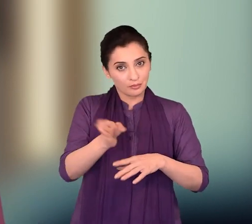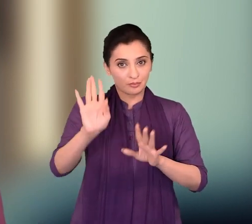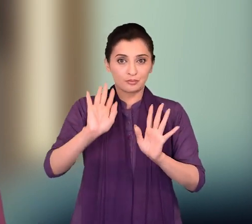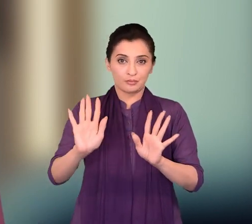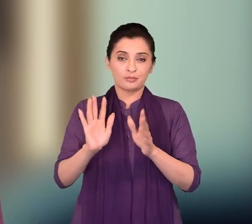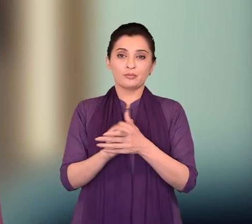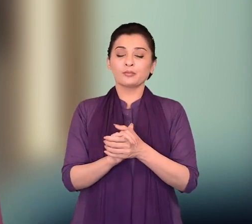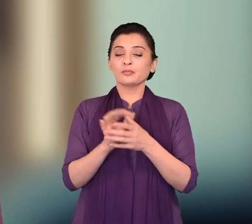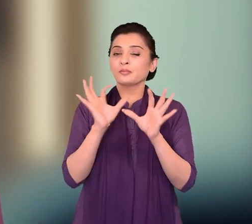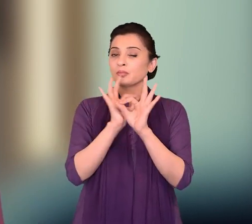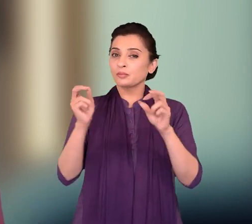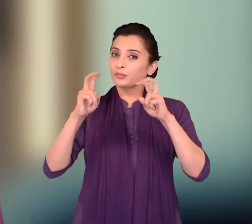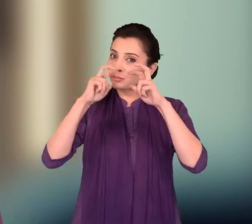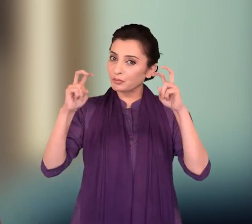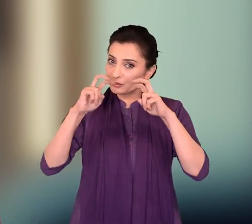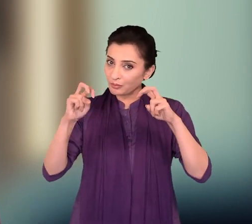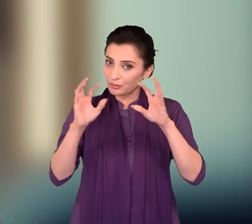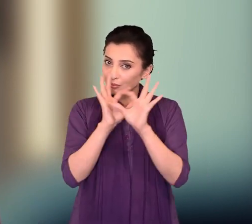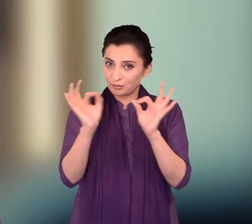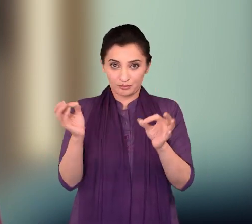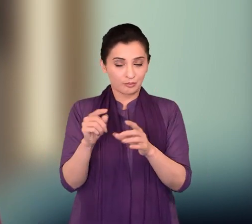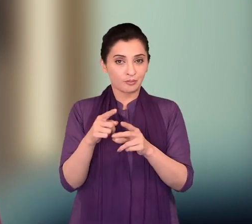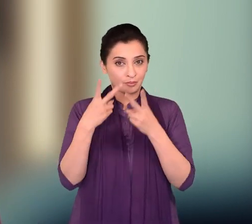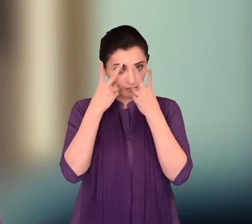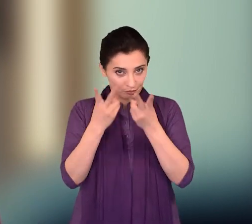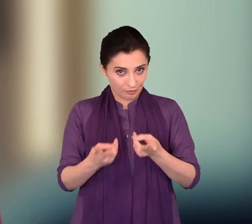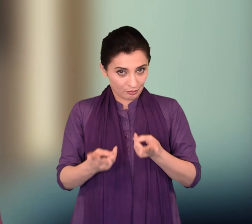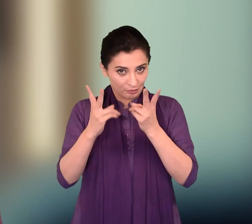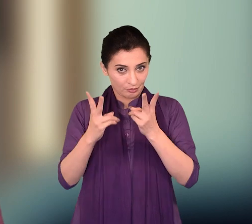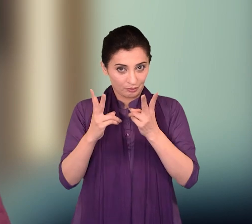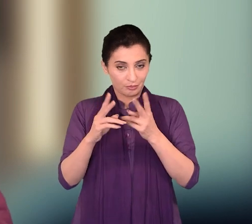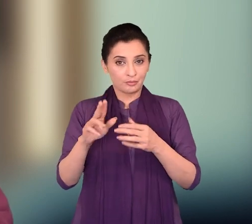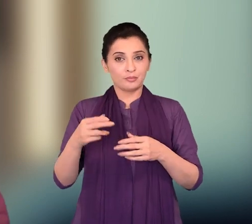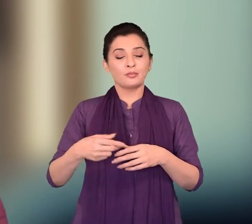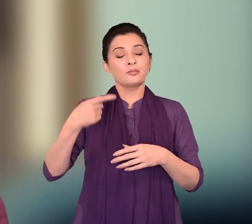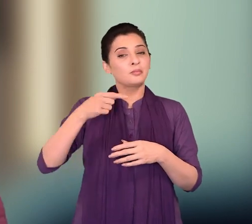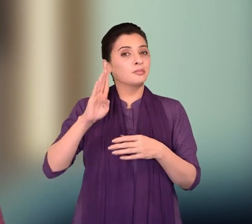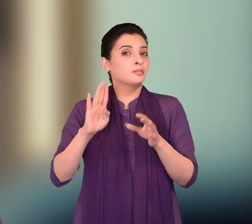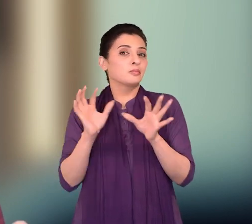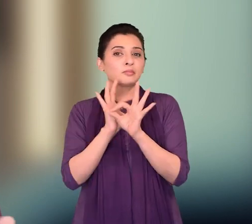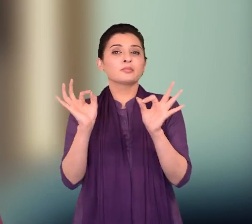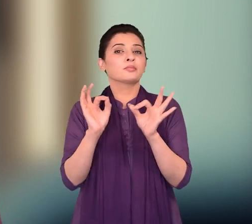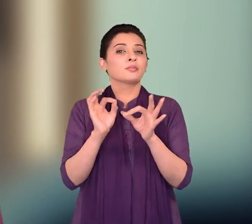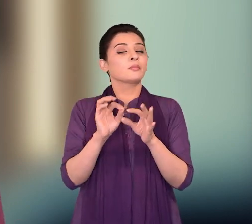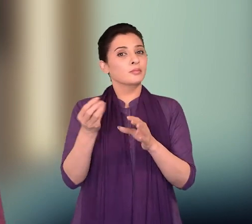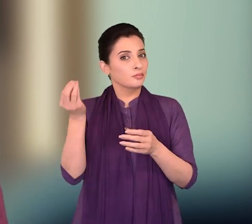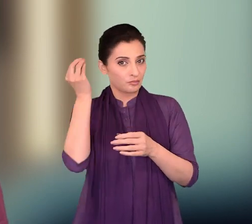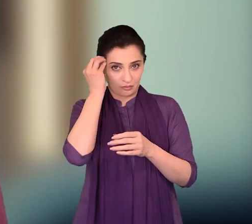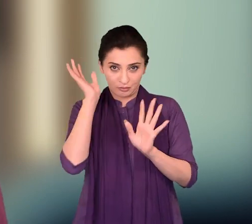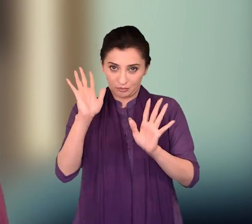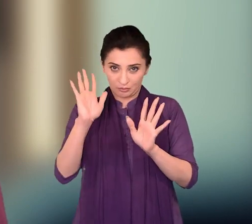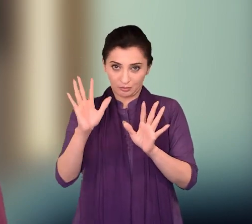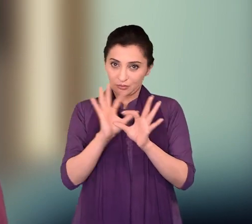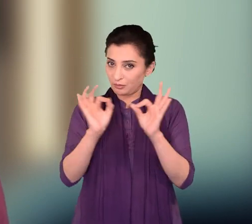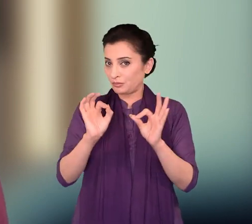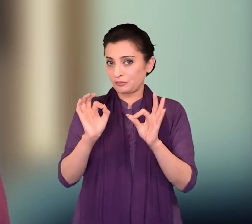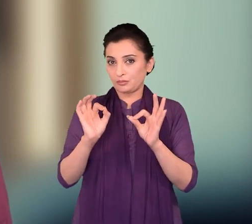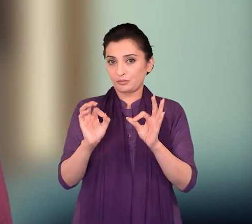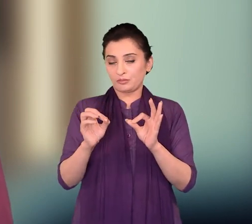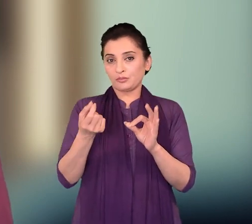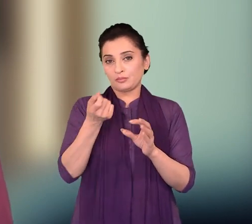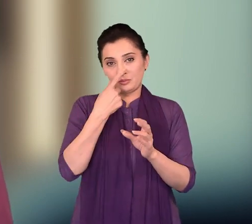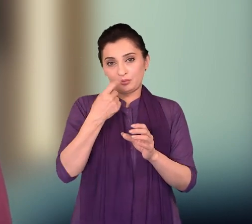بیسڈ ایویلیویشن ہے یا ان کا ٹریٹمنٹ ہے جتنا ایک GP کی ڈومین میں آتا ہے وہ وائی شوڈنٹ اٹ